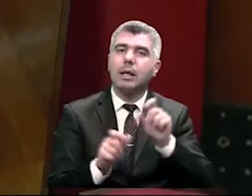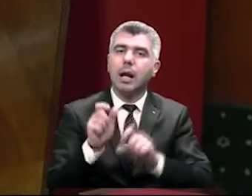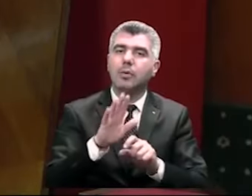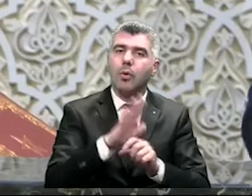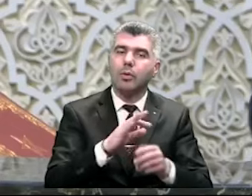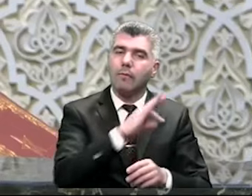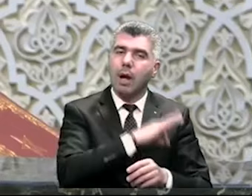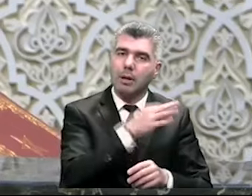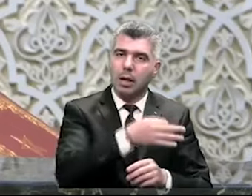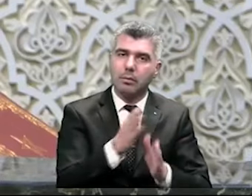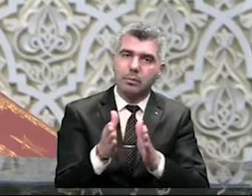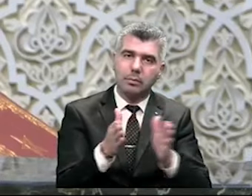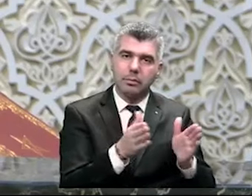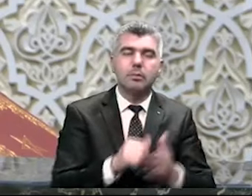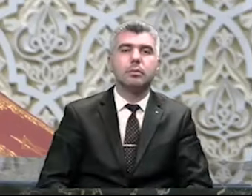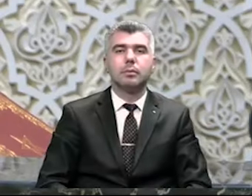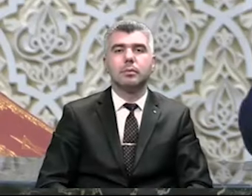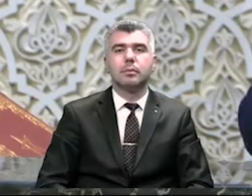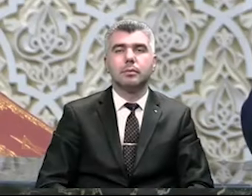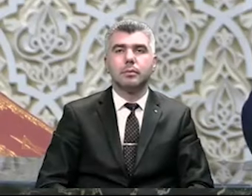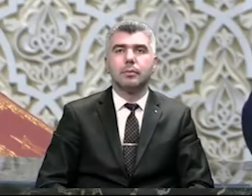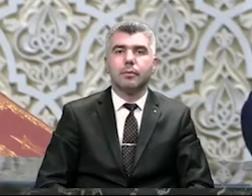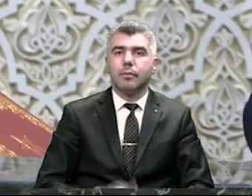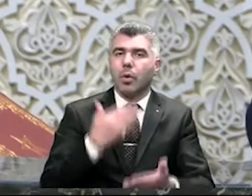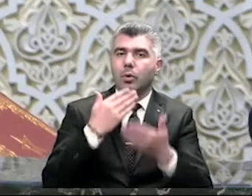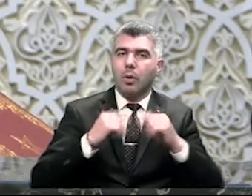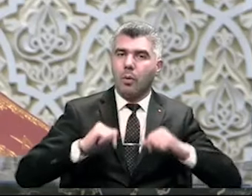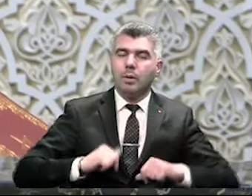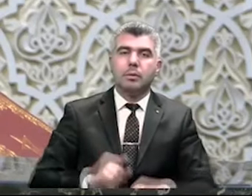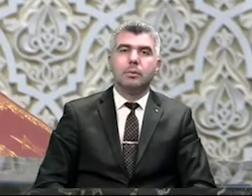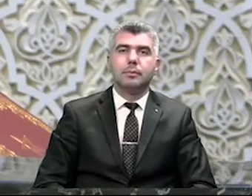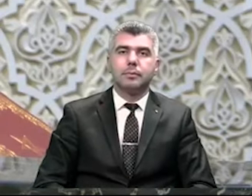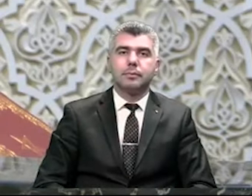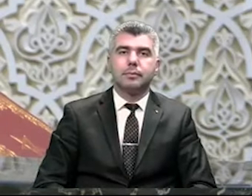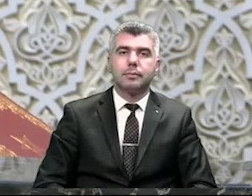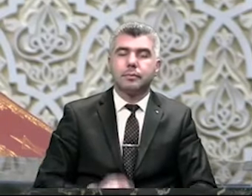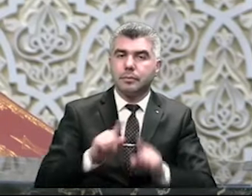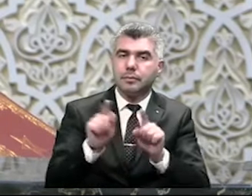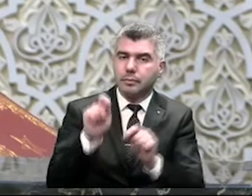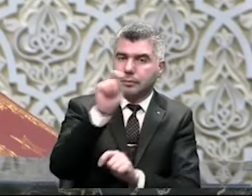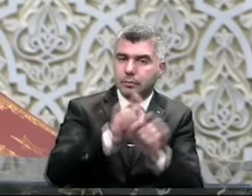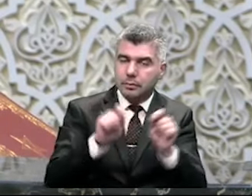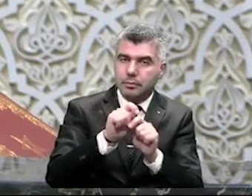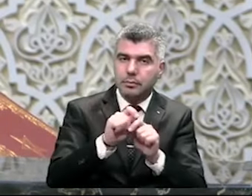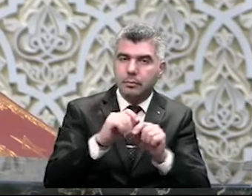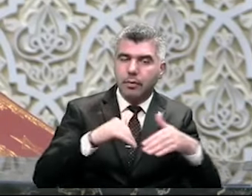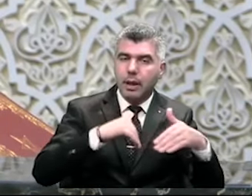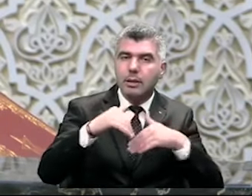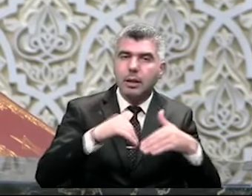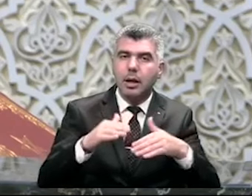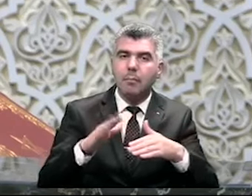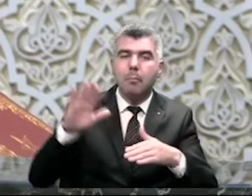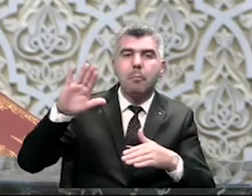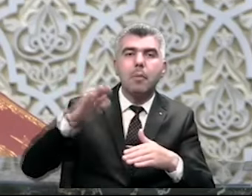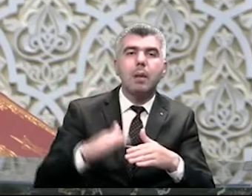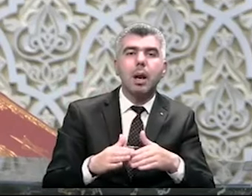والمواطنين شكرا شكرا السيد الوزير المحترم اذا ماالت هيئ الطريق الراب طبين نغير بني ملال موضوع